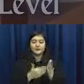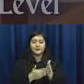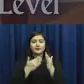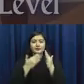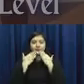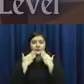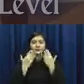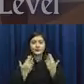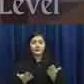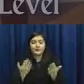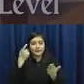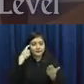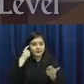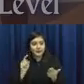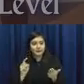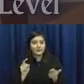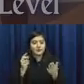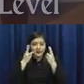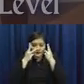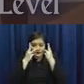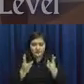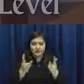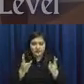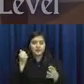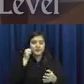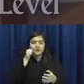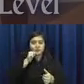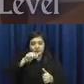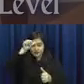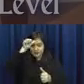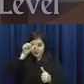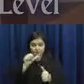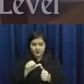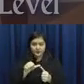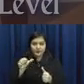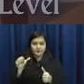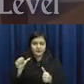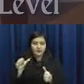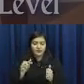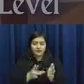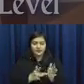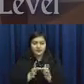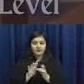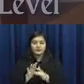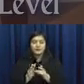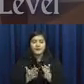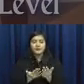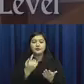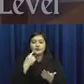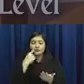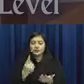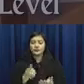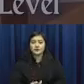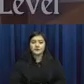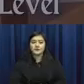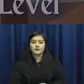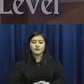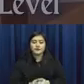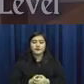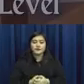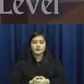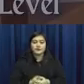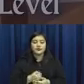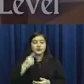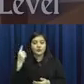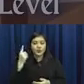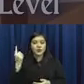salamat mga kapatid sa inyong pagsubaybay. Tandaan lang po natin sinasabi ng Biblia, maliban na lang ang Diyos. Kaya huwag natin magpaliban ang pangunguna ng Diyos